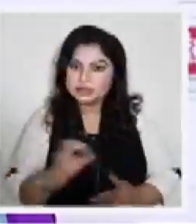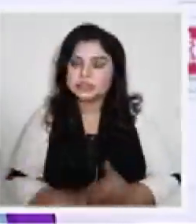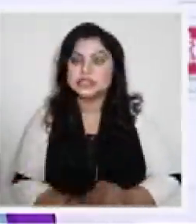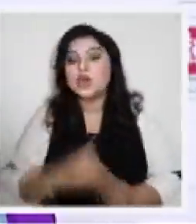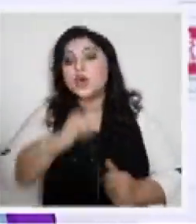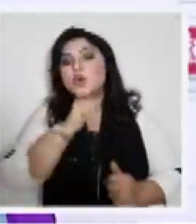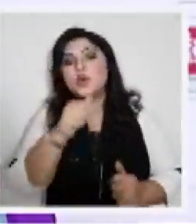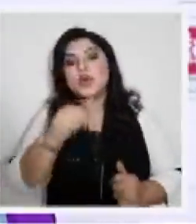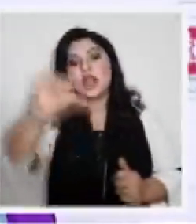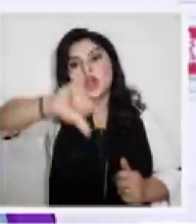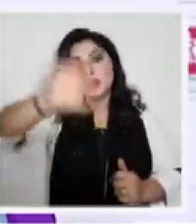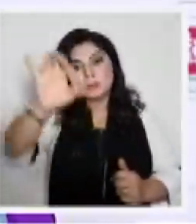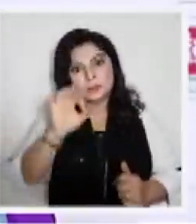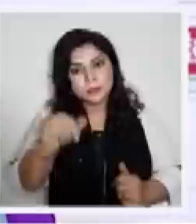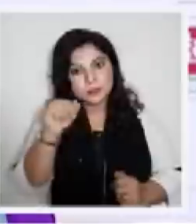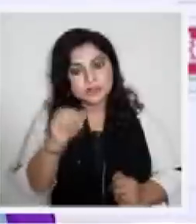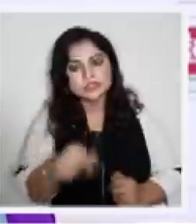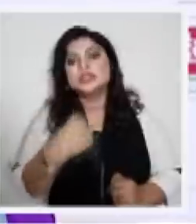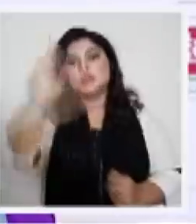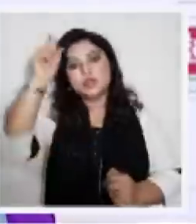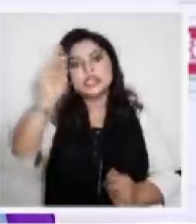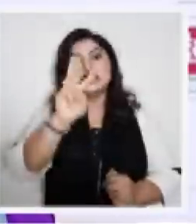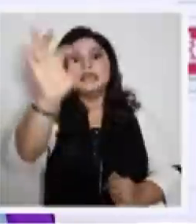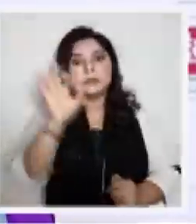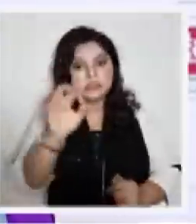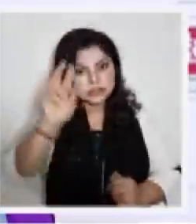26.46%, রাজশাহী 5.01%, খুলনা